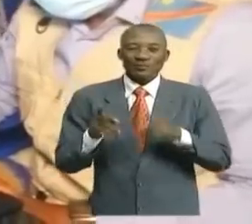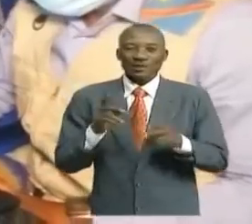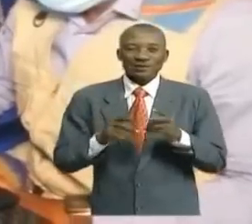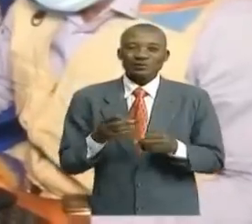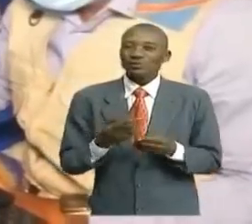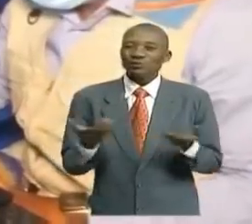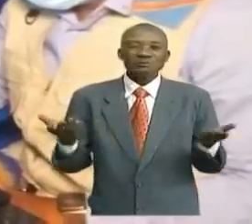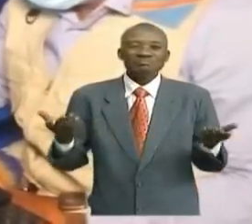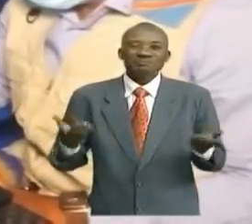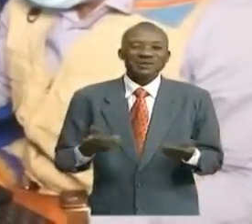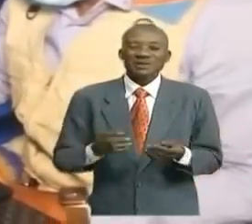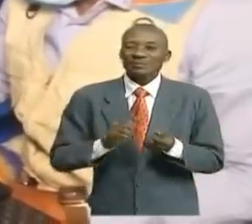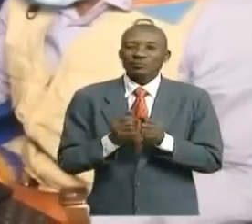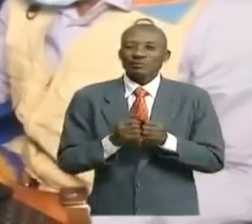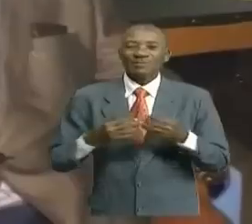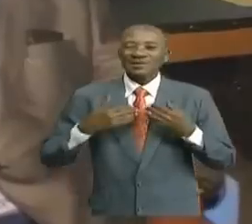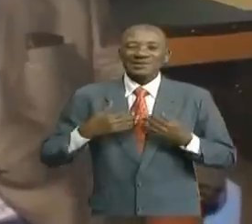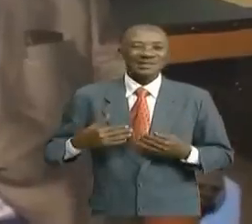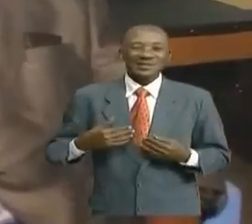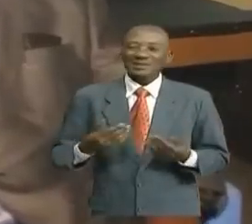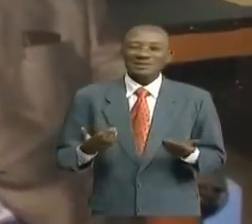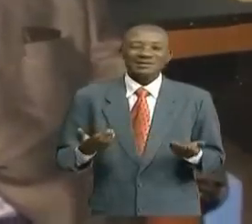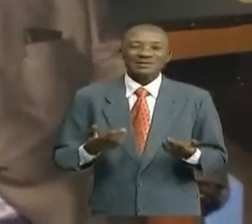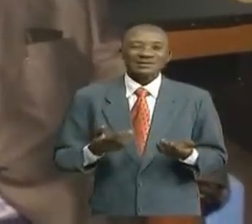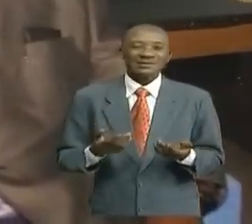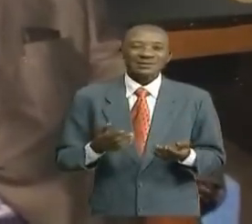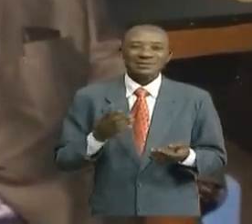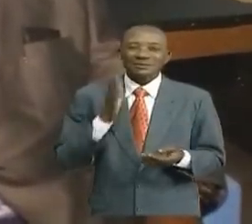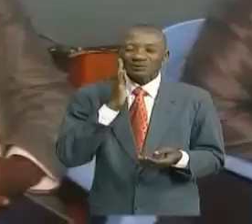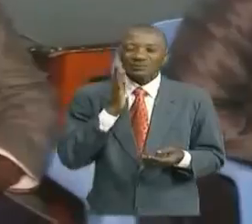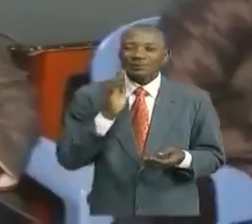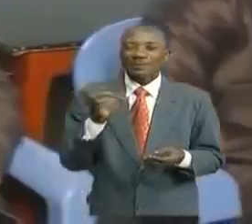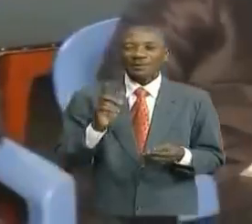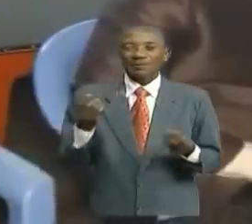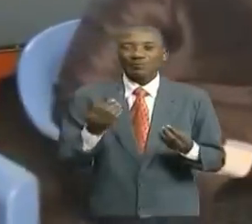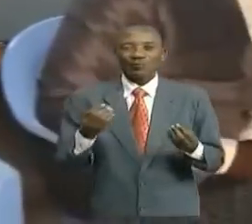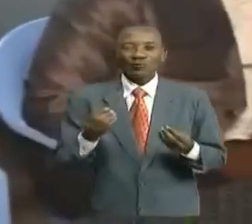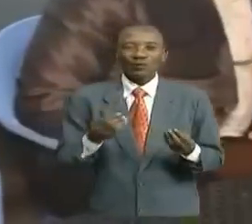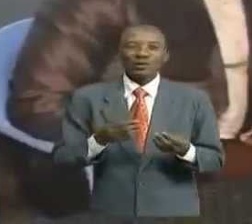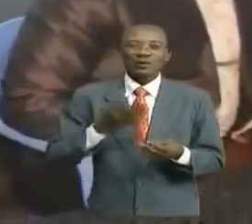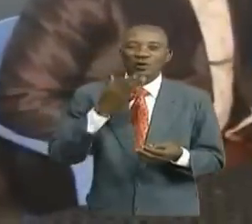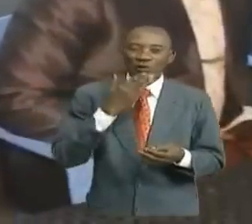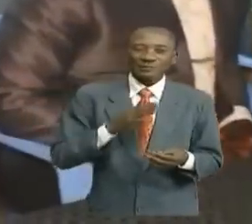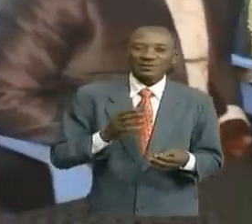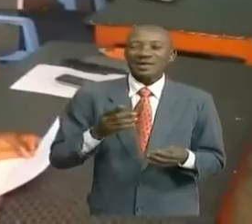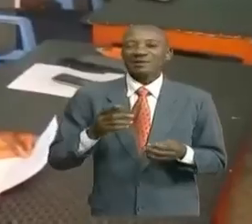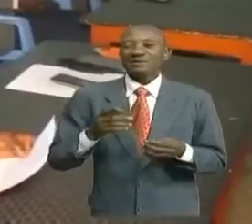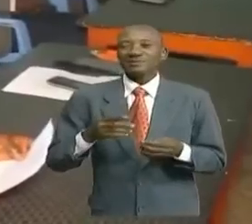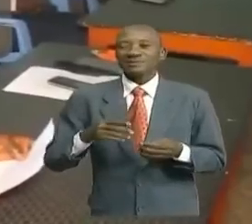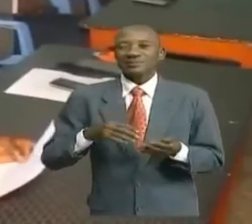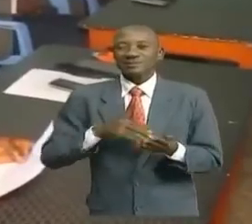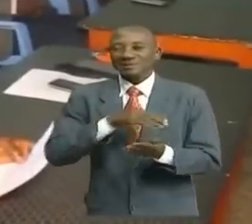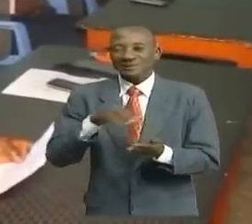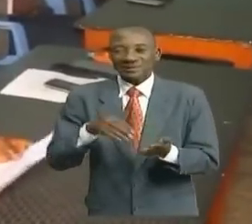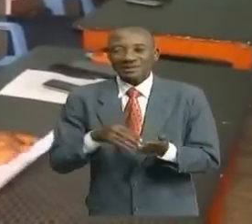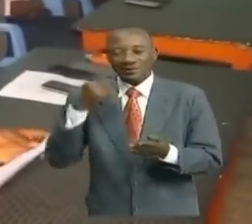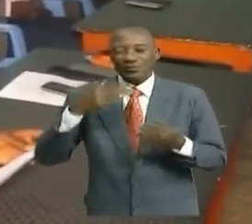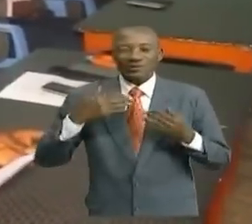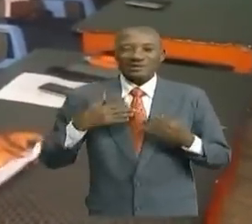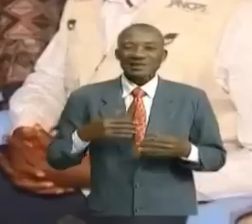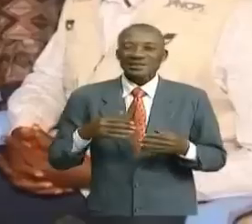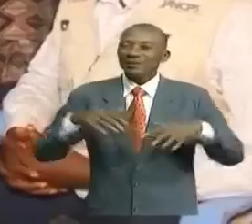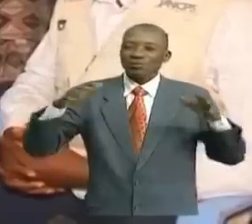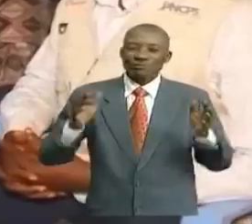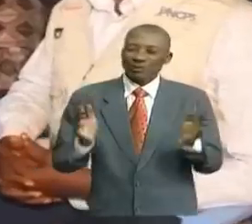le docteur Banza Banzé, dans sa brève présentation sur la COVID, a relevé que les Olomani est sur le bas de l'échelle avec une